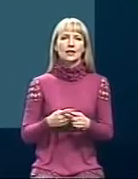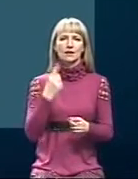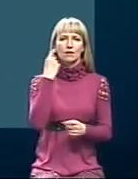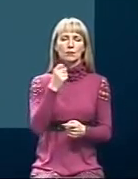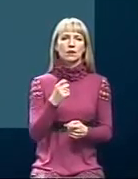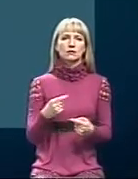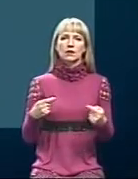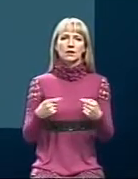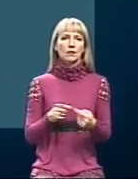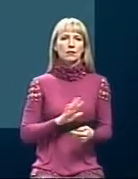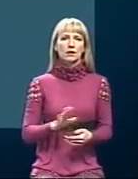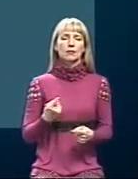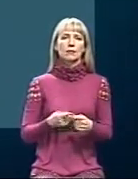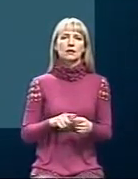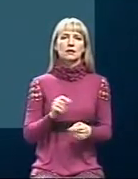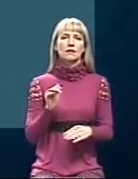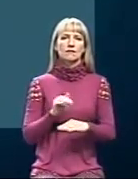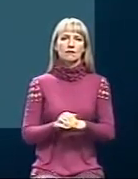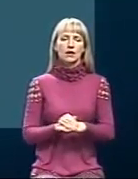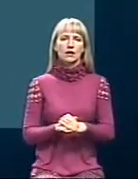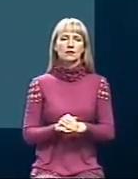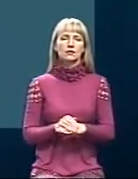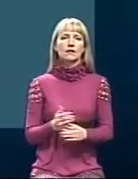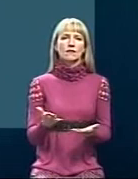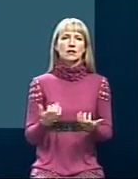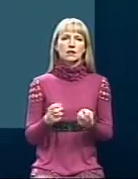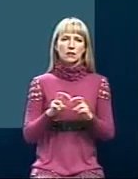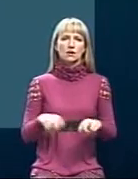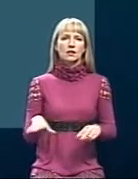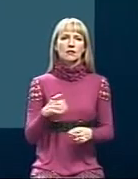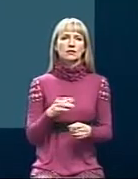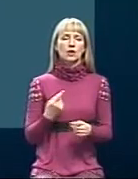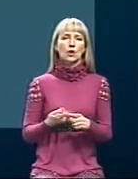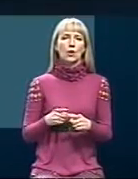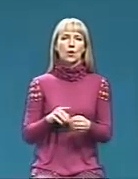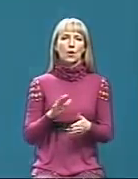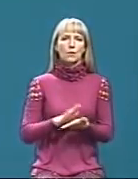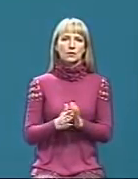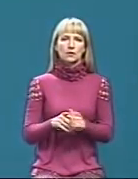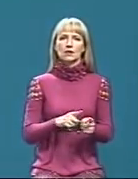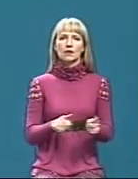не підтвердилась, тому за даним фактом для встановлення всіх обставин триває перевірка.